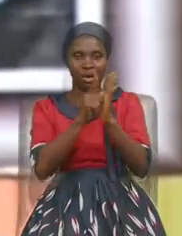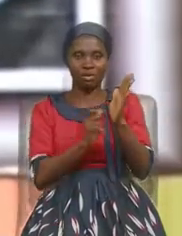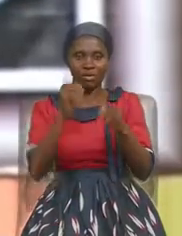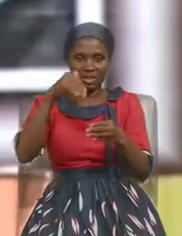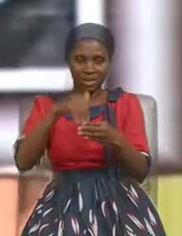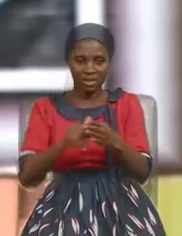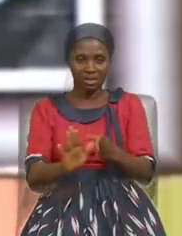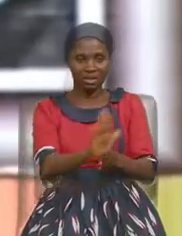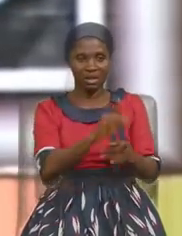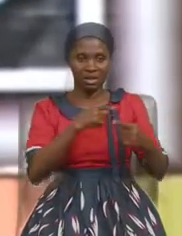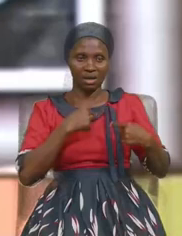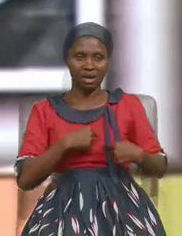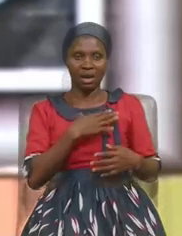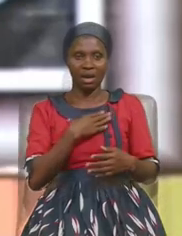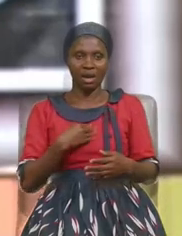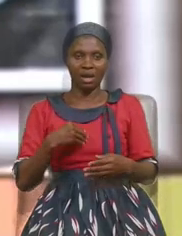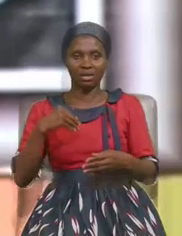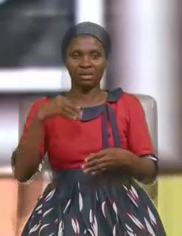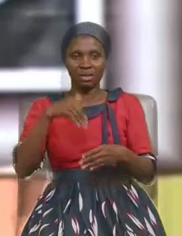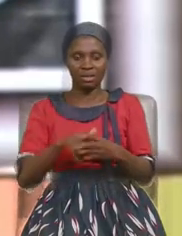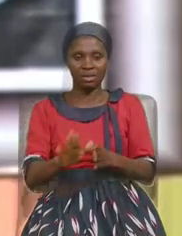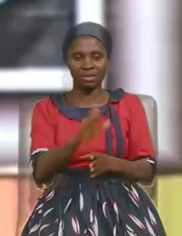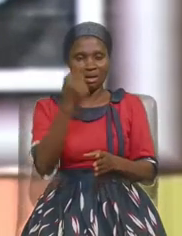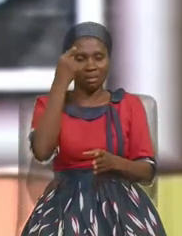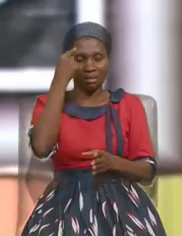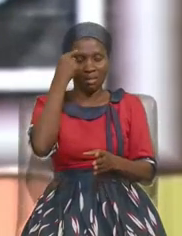et je les écrirai dans leur esprit.